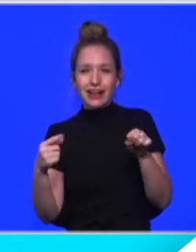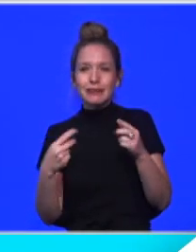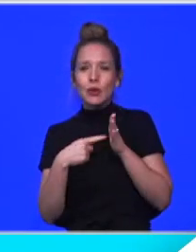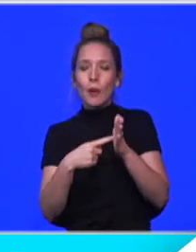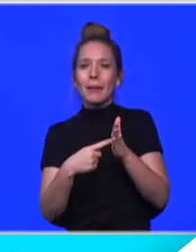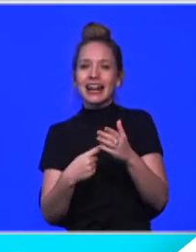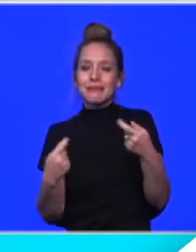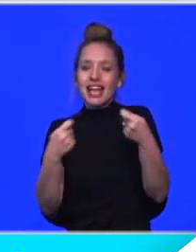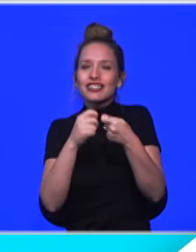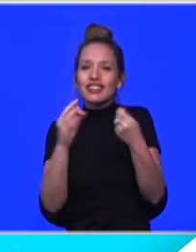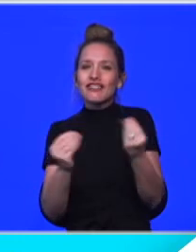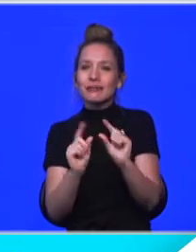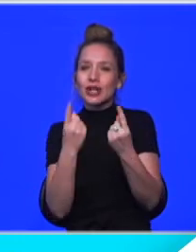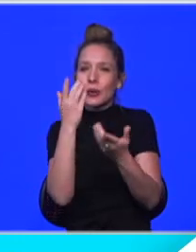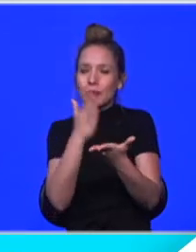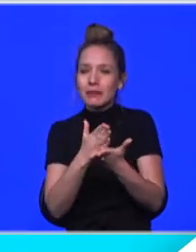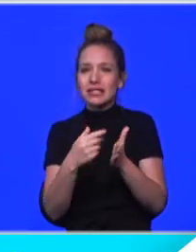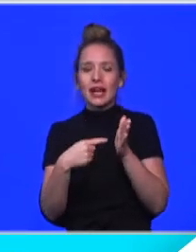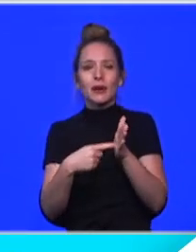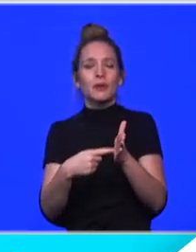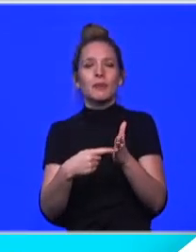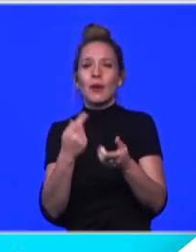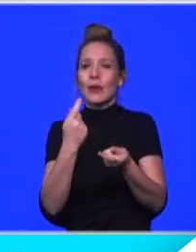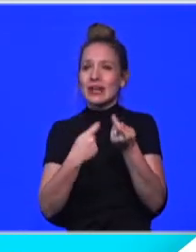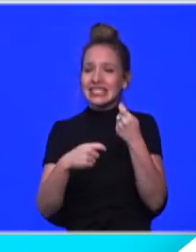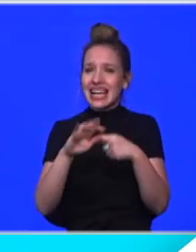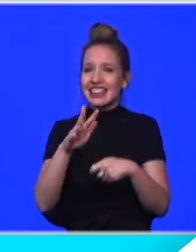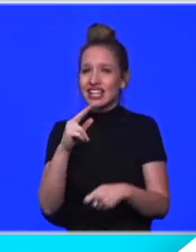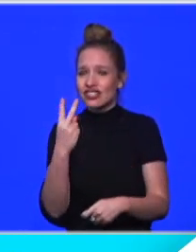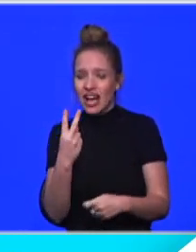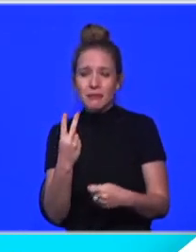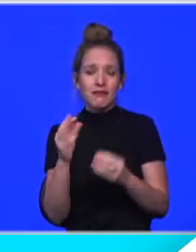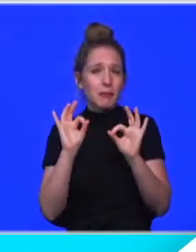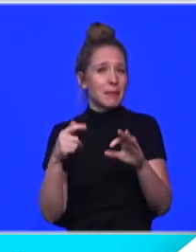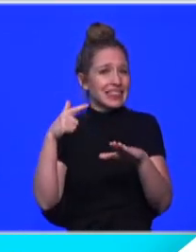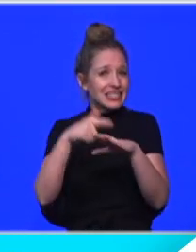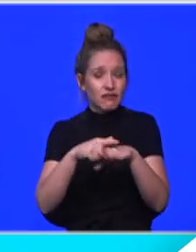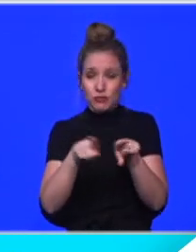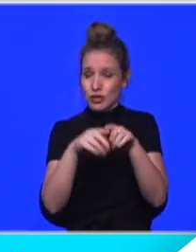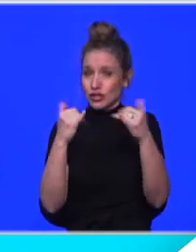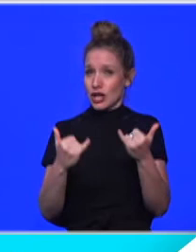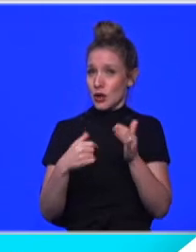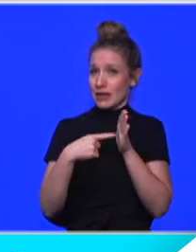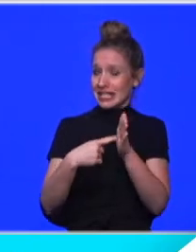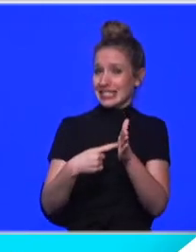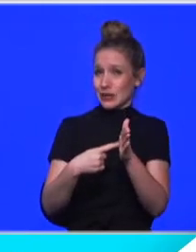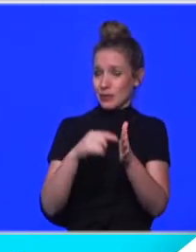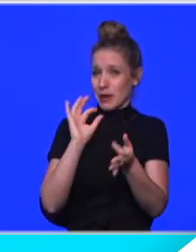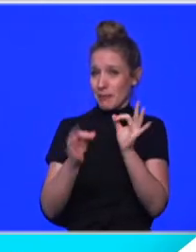שנעשו באמצע. אם אנחנו מדברים על עסקת יד שתיים, ואם אנחנו מדברים באמת על התערבויות כמו שהוצגו היום בבית המשפט של אילן